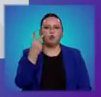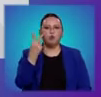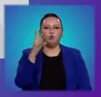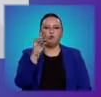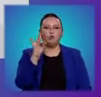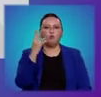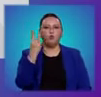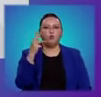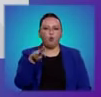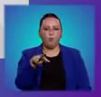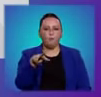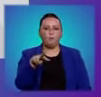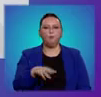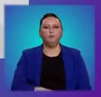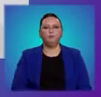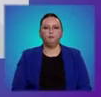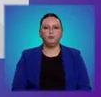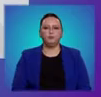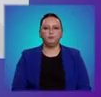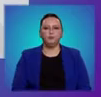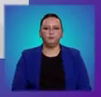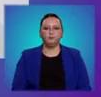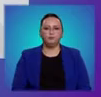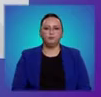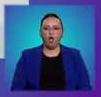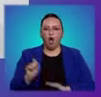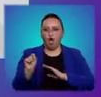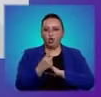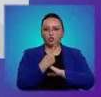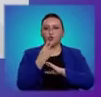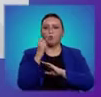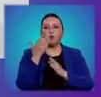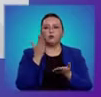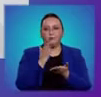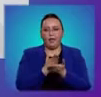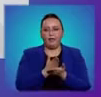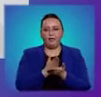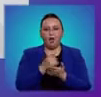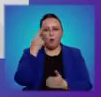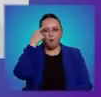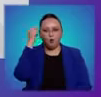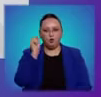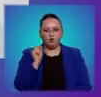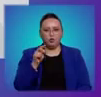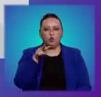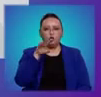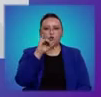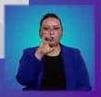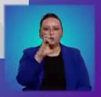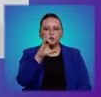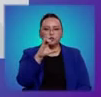бас тэмдэглэж аваарай. За мөн бас нэг өрмс бичигддэг үг байдаг. Монгол бичгээр лус гэдэг